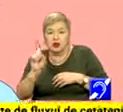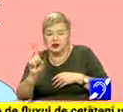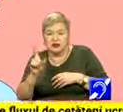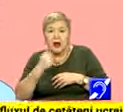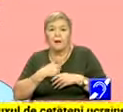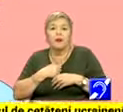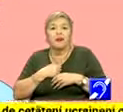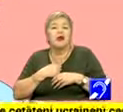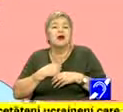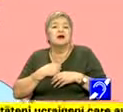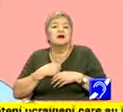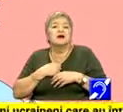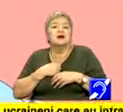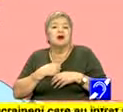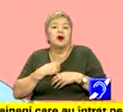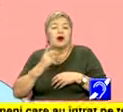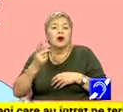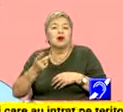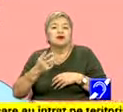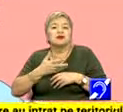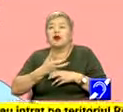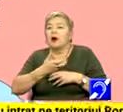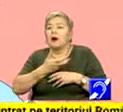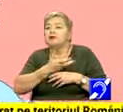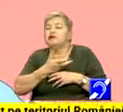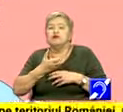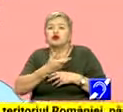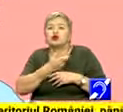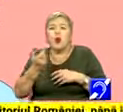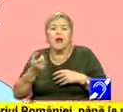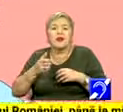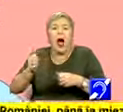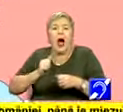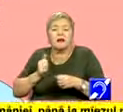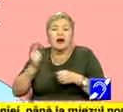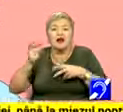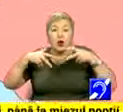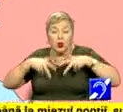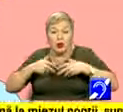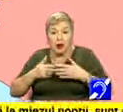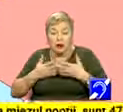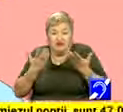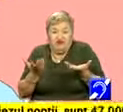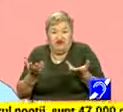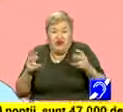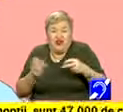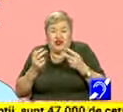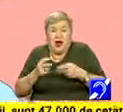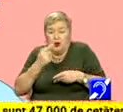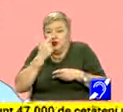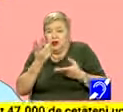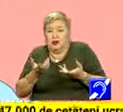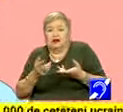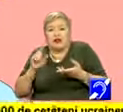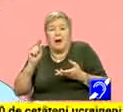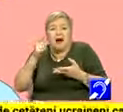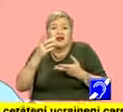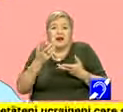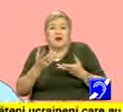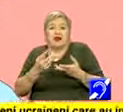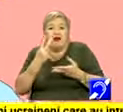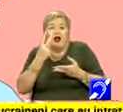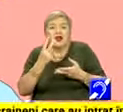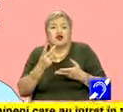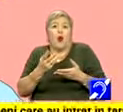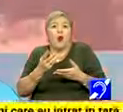demilitarizarea și demilitarizarea Ucrainei. Da, o să ne întrebăm ce caută rușii mai departe decât cele două regiuni